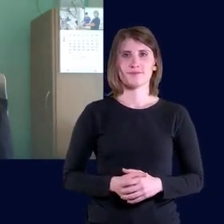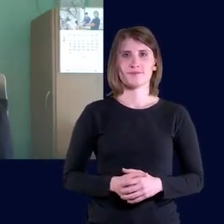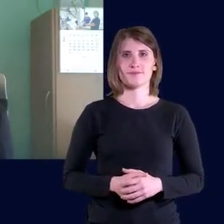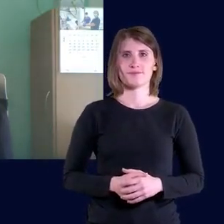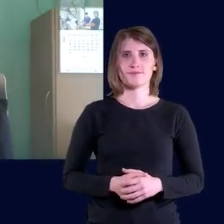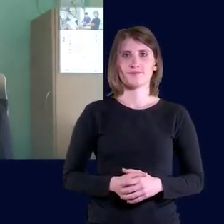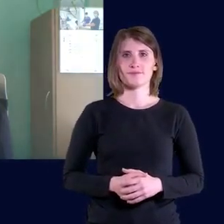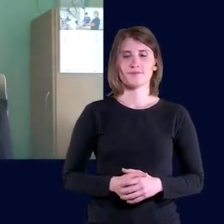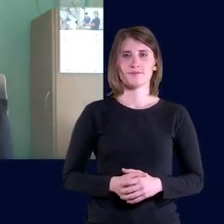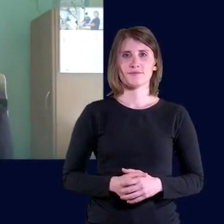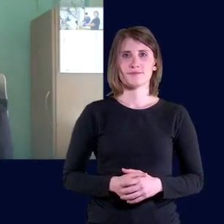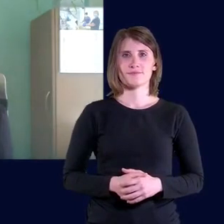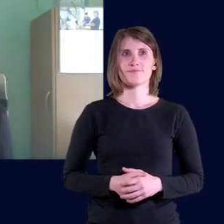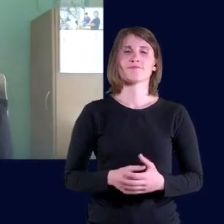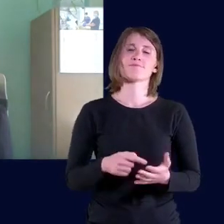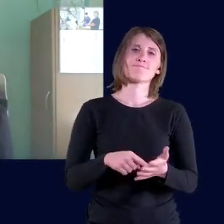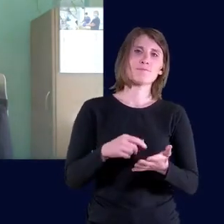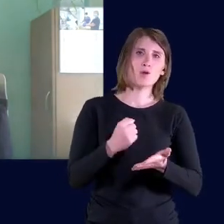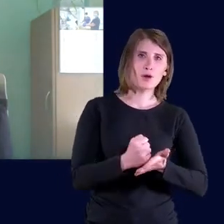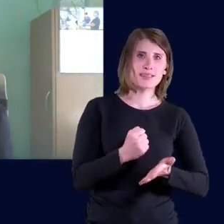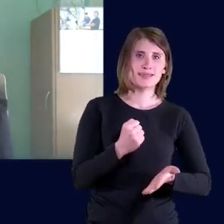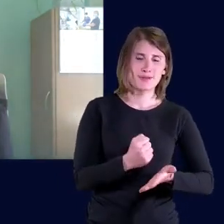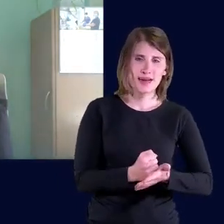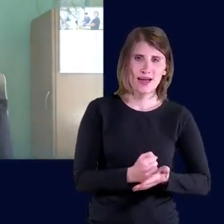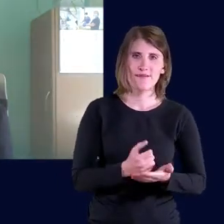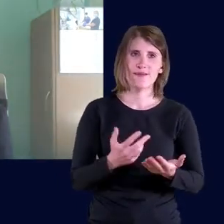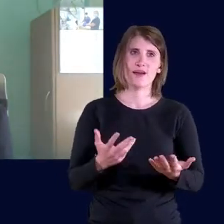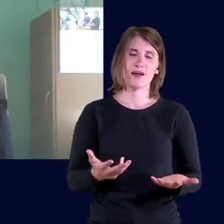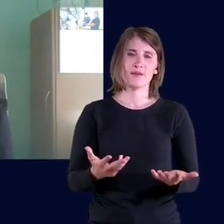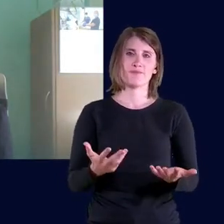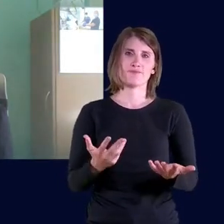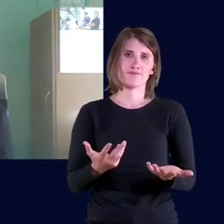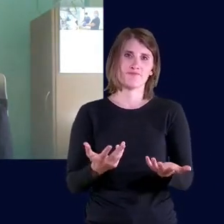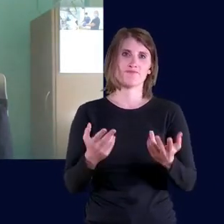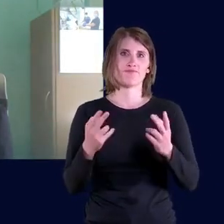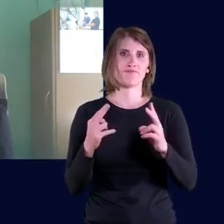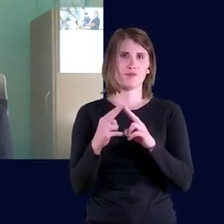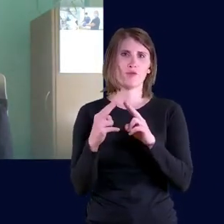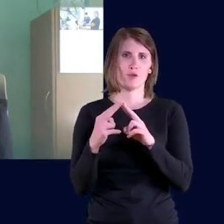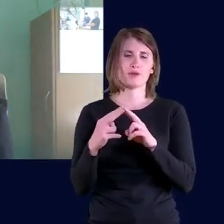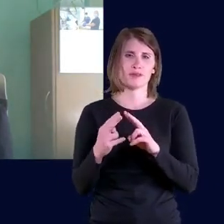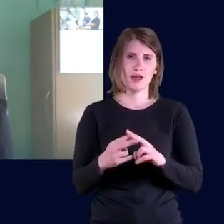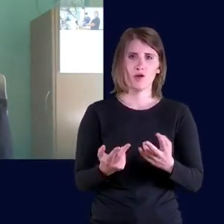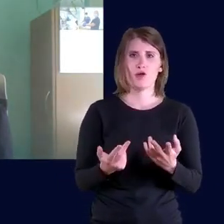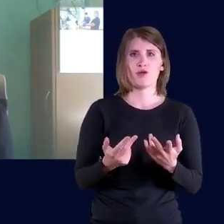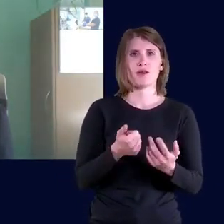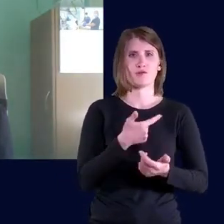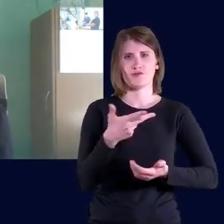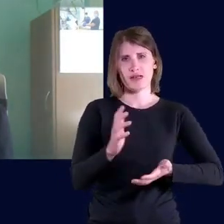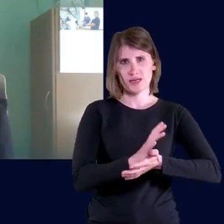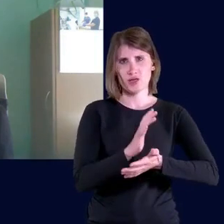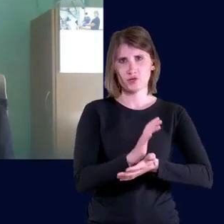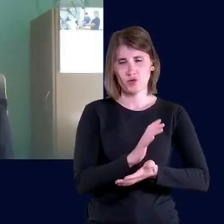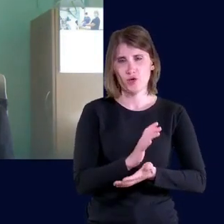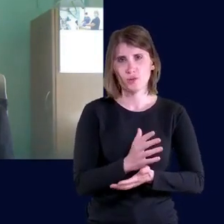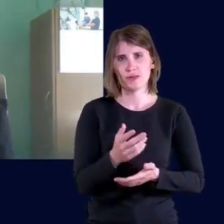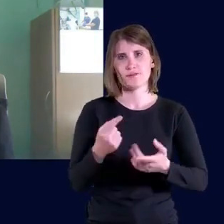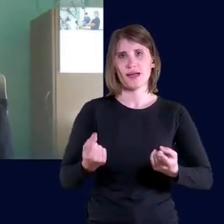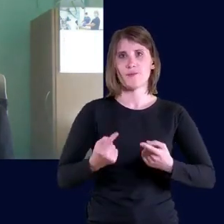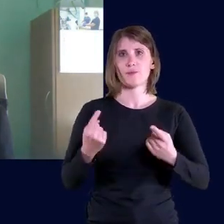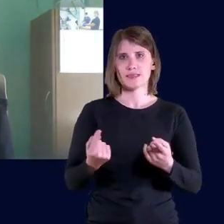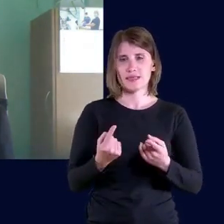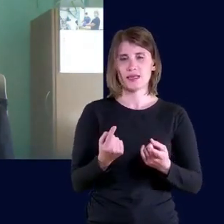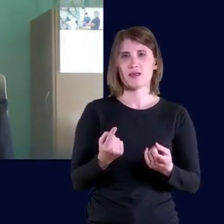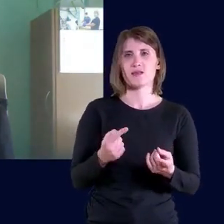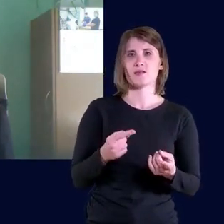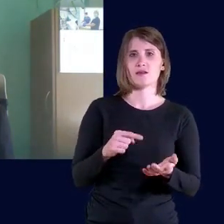oczywiście jest kwestia już mógł ustalona w przypadku wielu czasopism komercyjnej